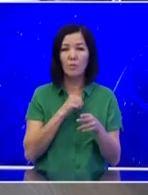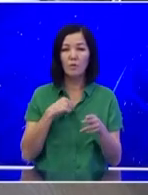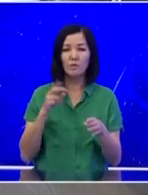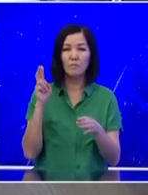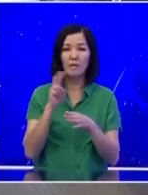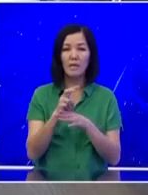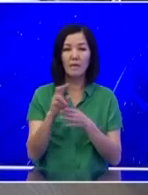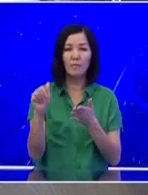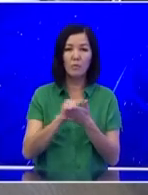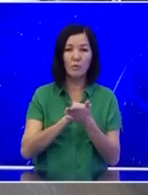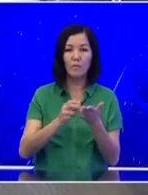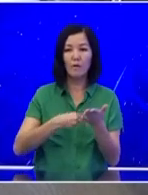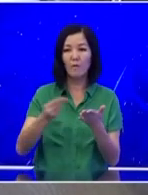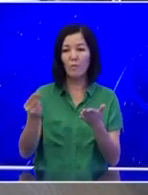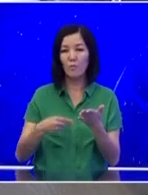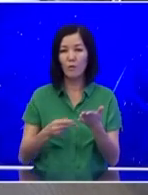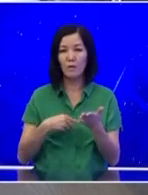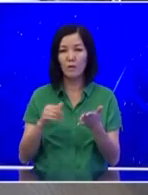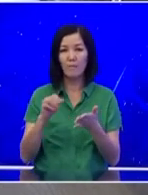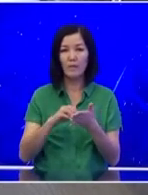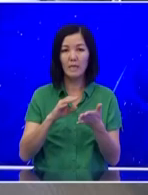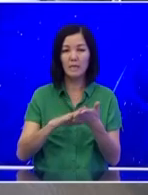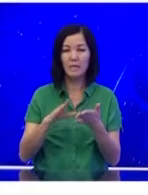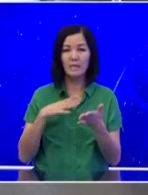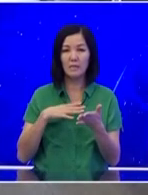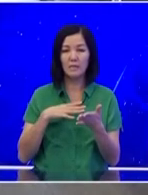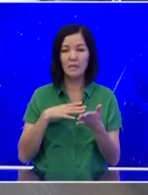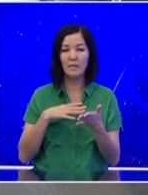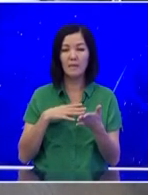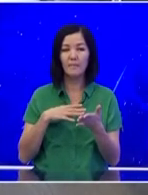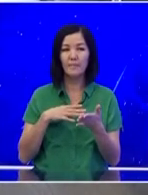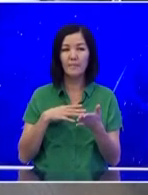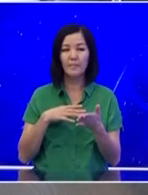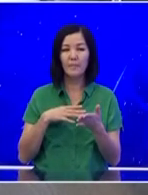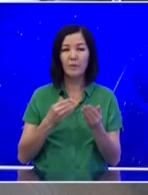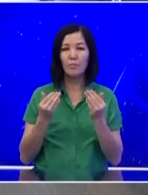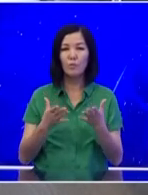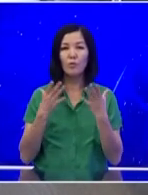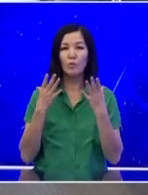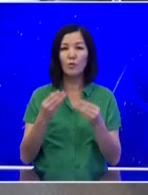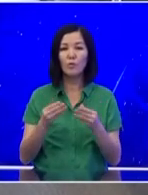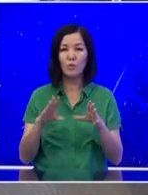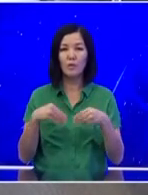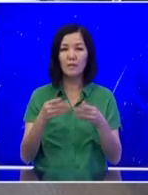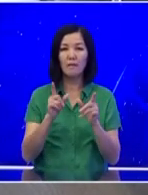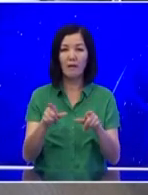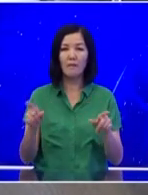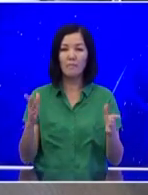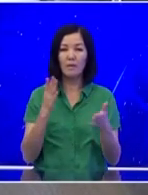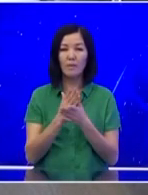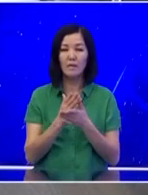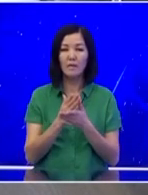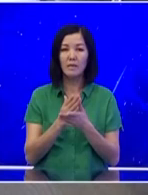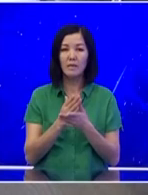кепіл шарттарына қолдан қойдырып, регистрацияға соңғы жіберіп отыр. Және де бүгінгі таңда тағы өткізетін адамдар бар.